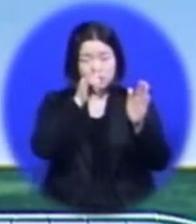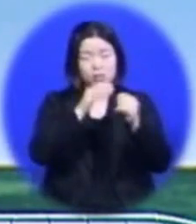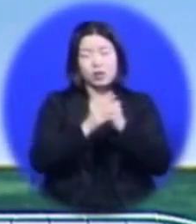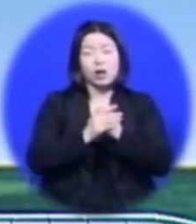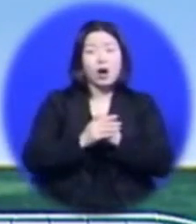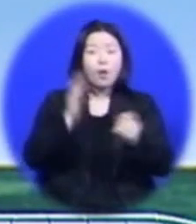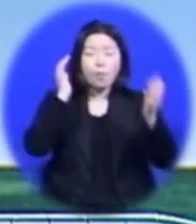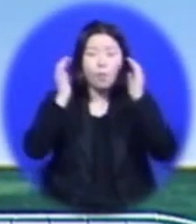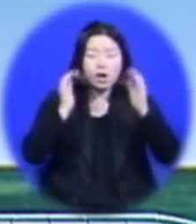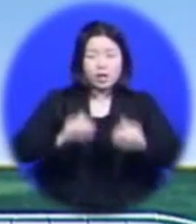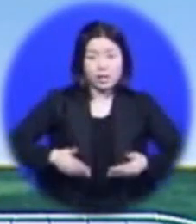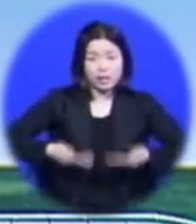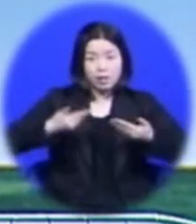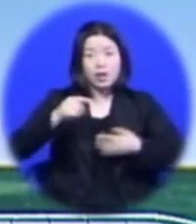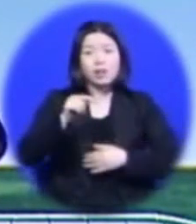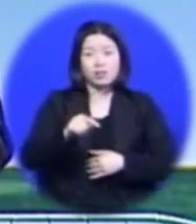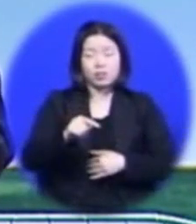것,